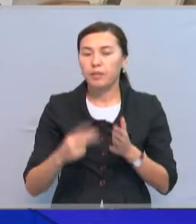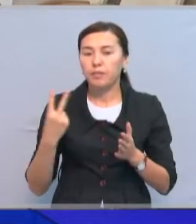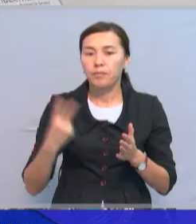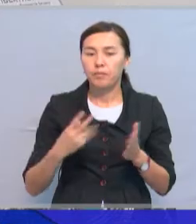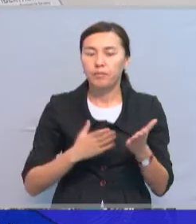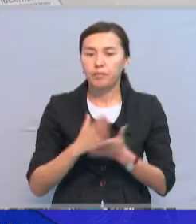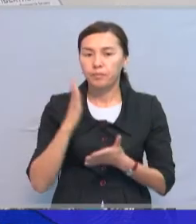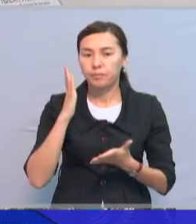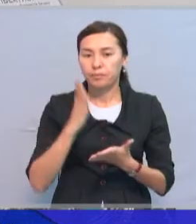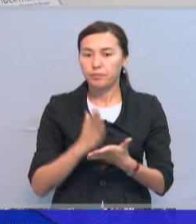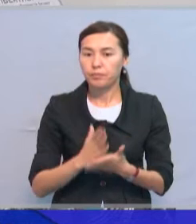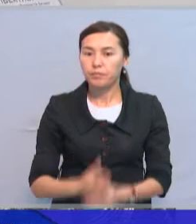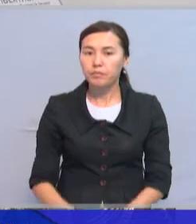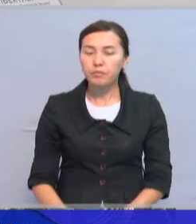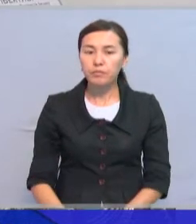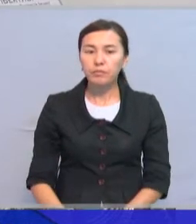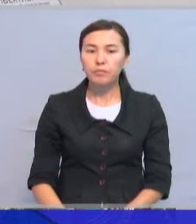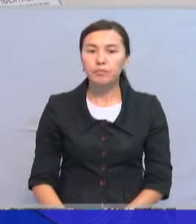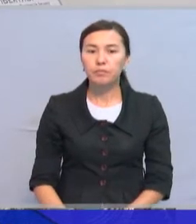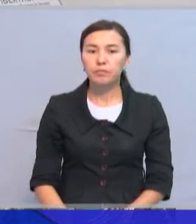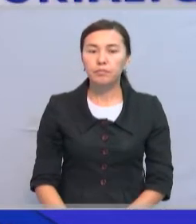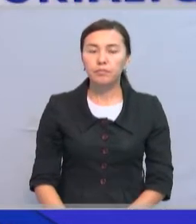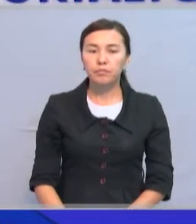2 қызметкер бар.